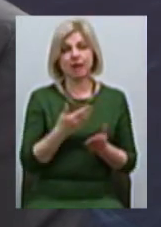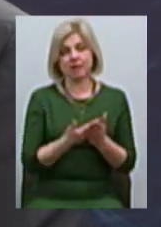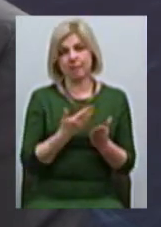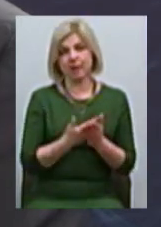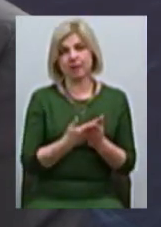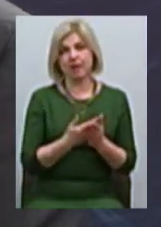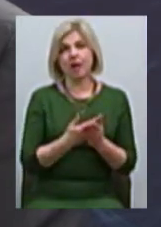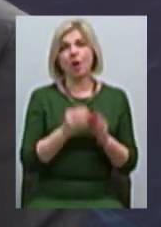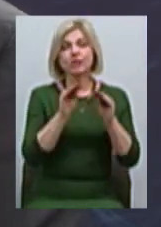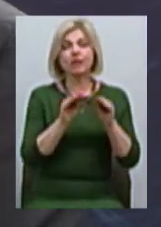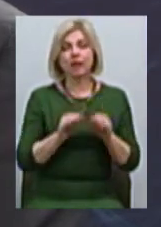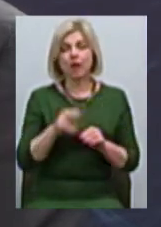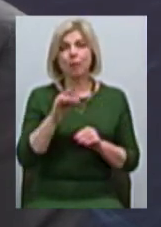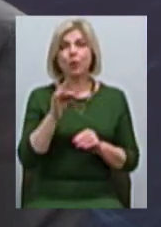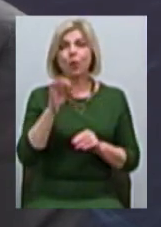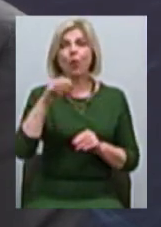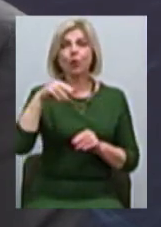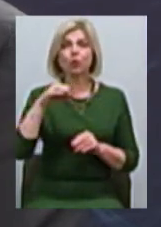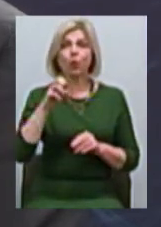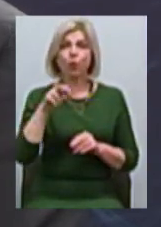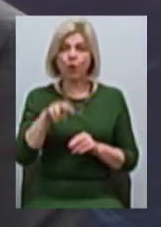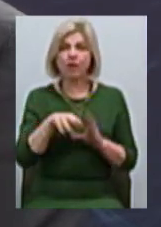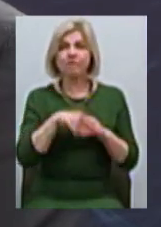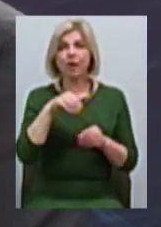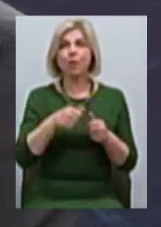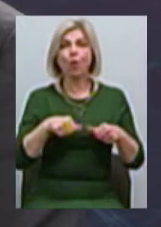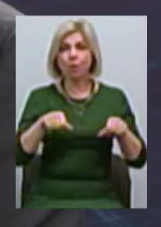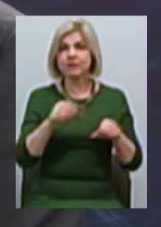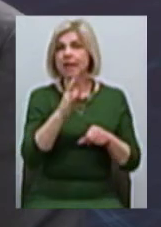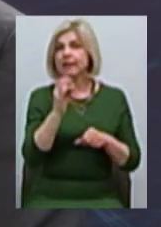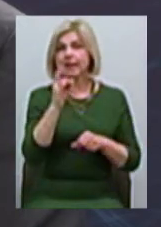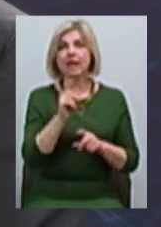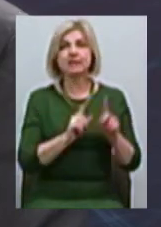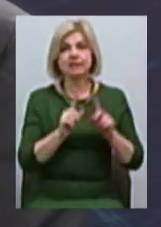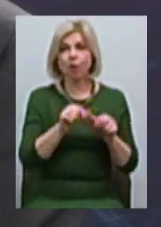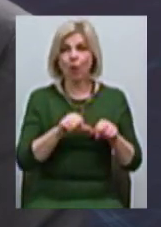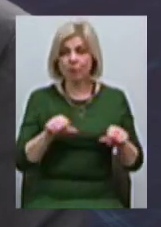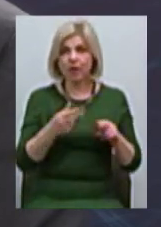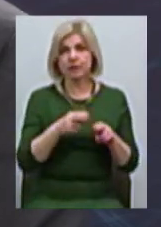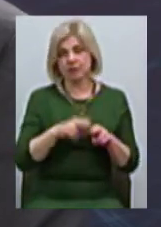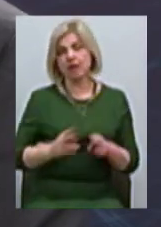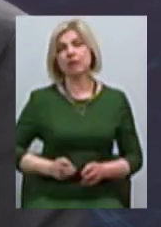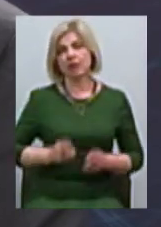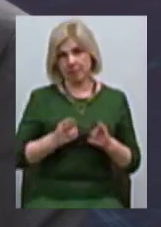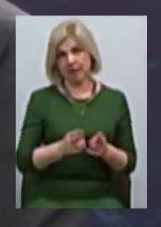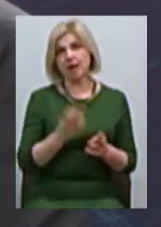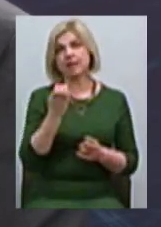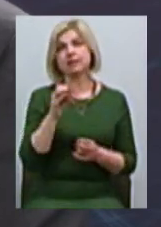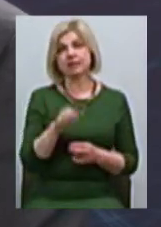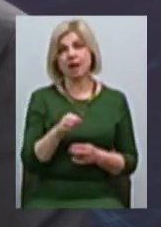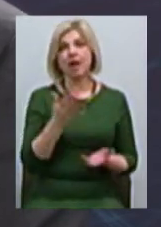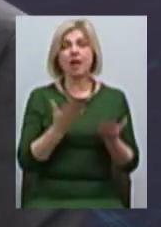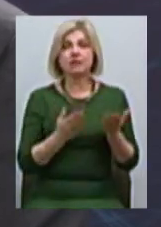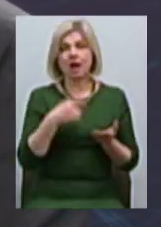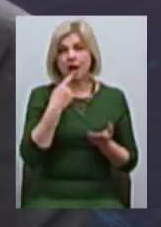наприклад, складання протоколу з виборчої комісії не на засіданні даної комісії – це кримінальна стаття. А якщо ми